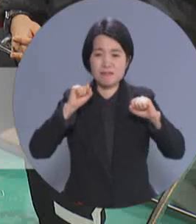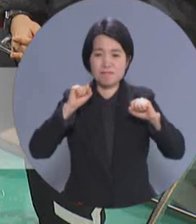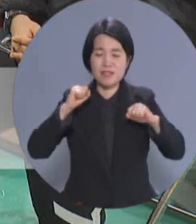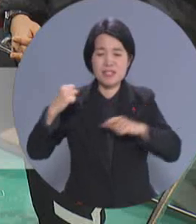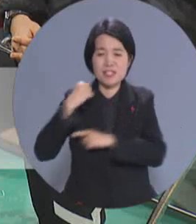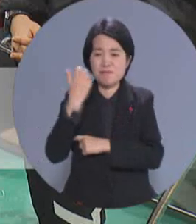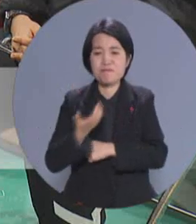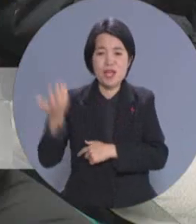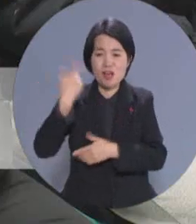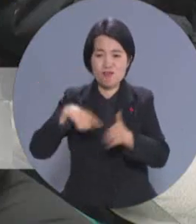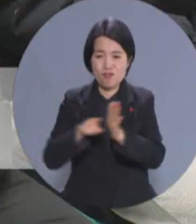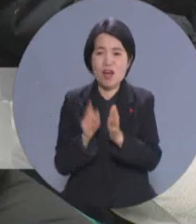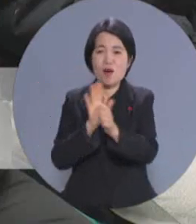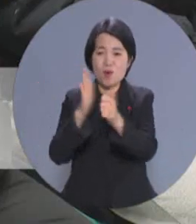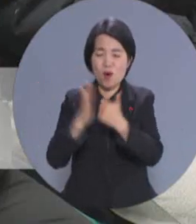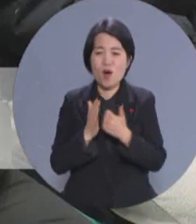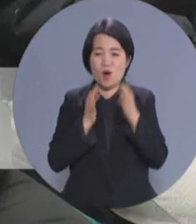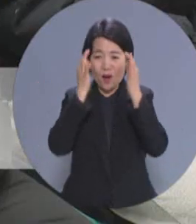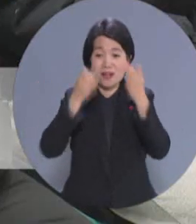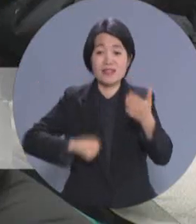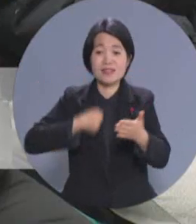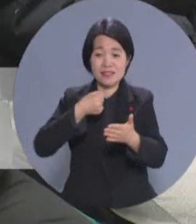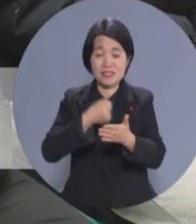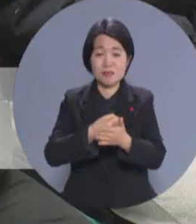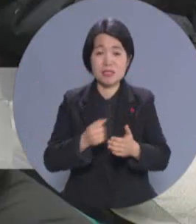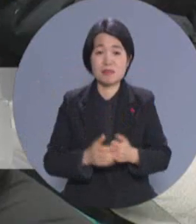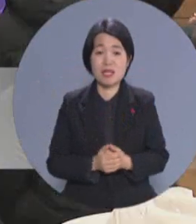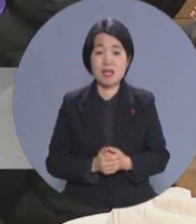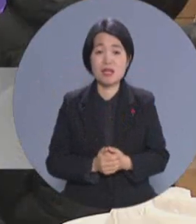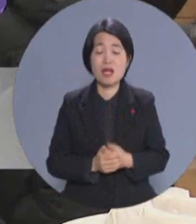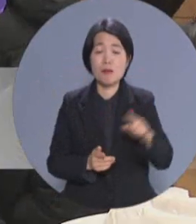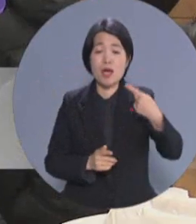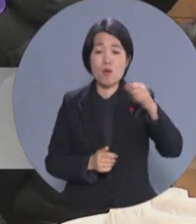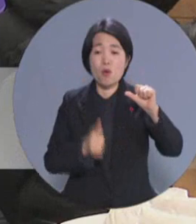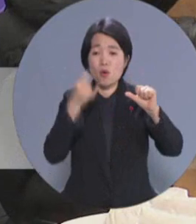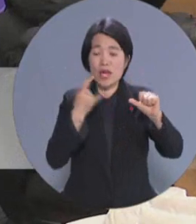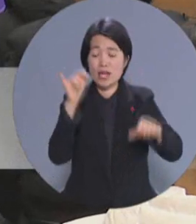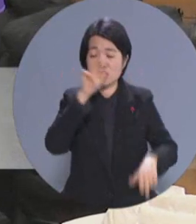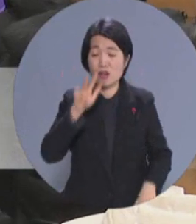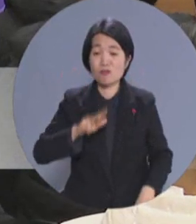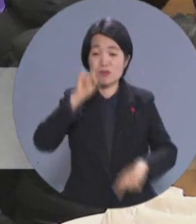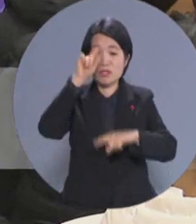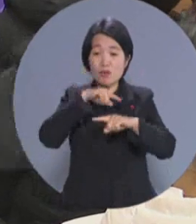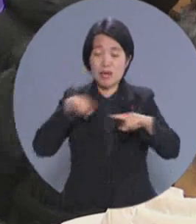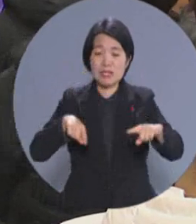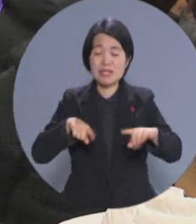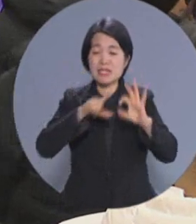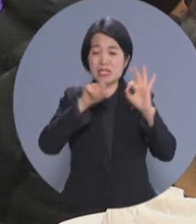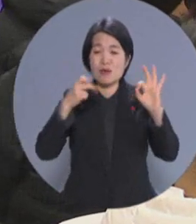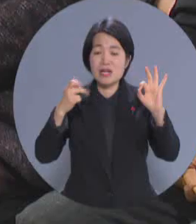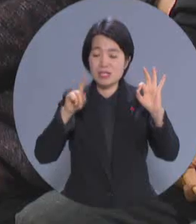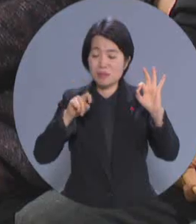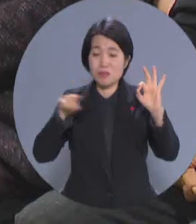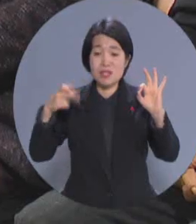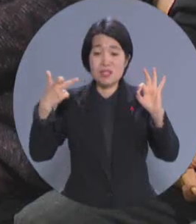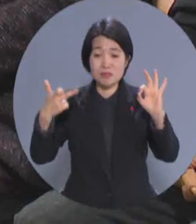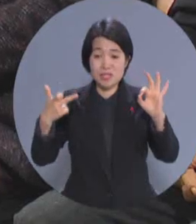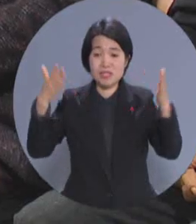협력하고 노력할 것을 다짐했습니다 한편 제 105회 전국 체전은 오는 10월 11일부터